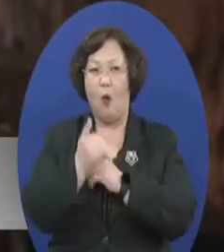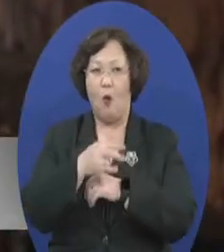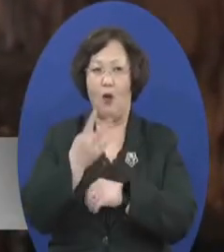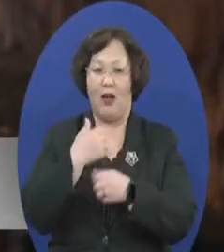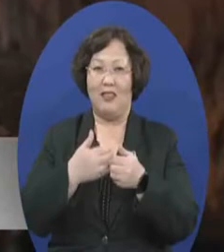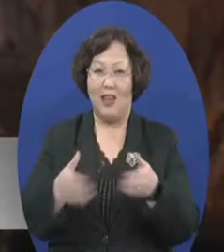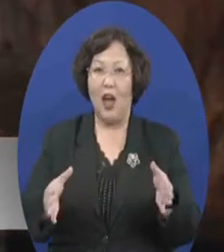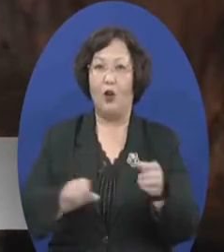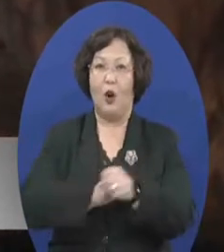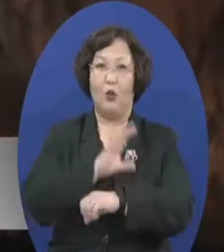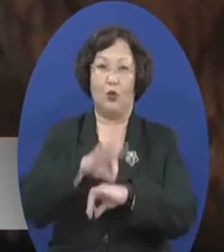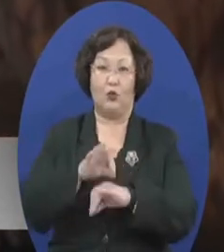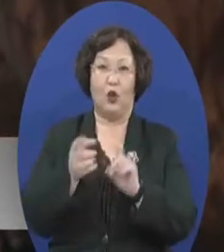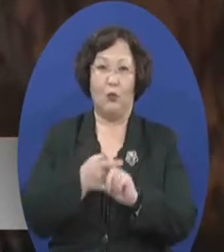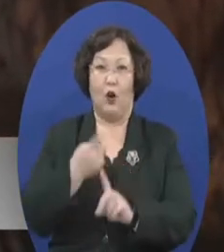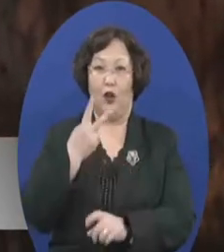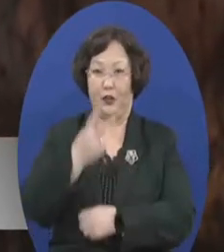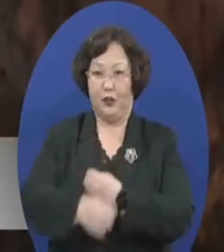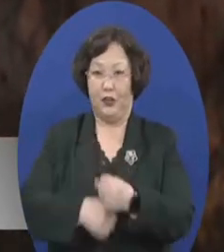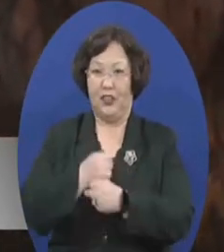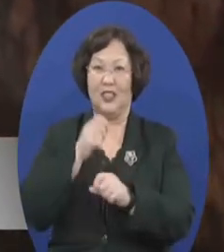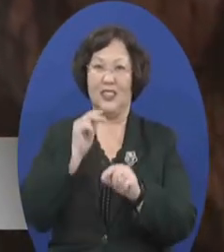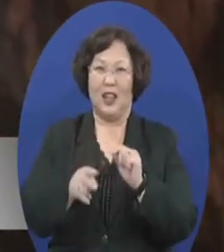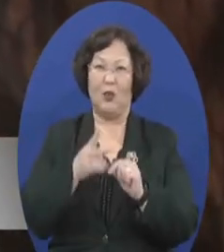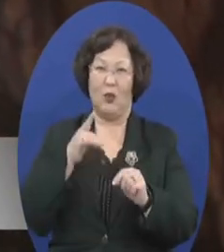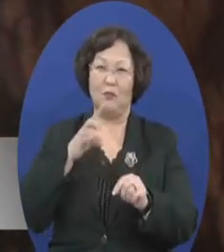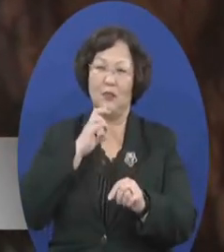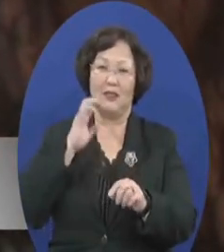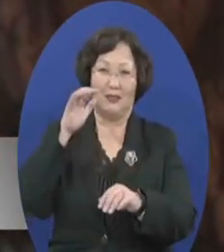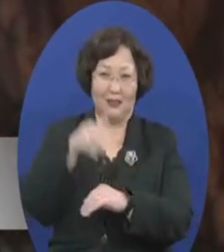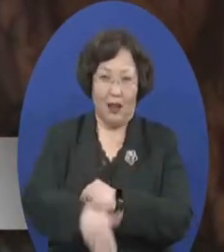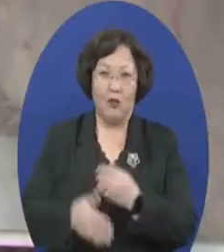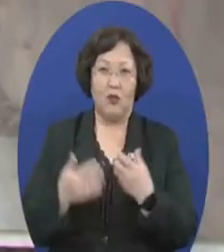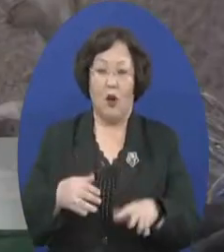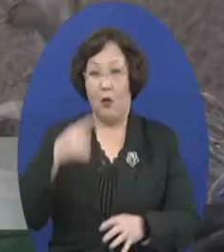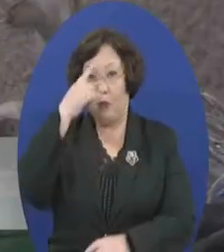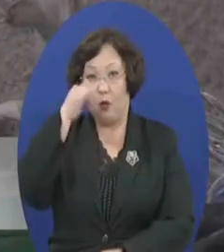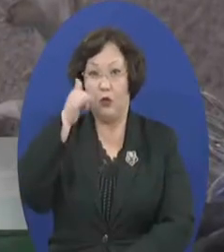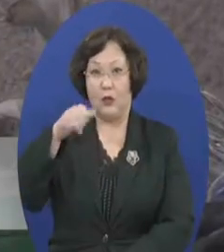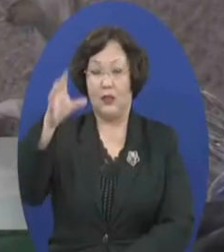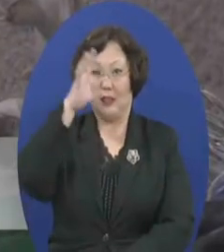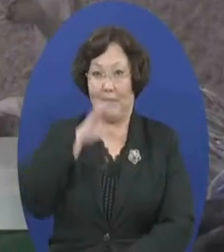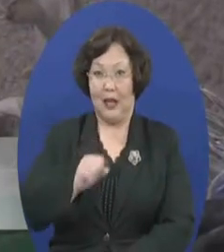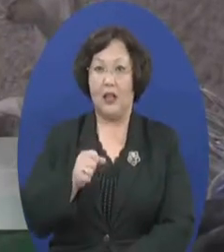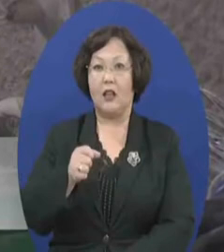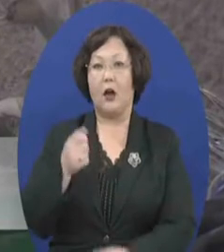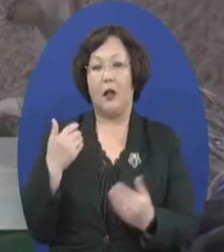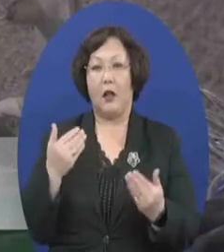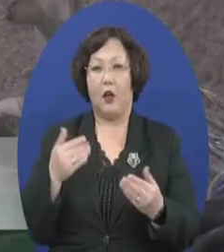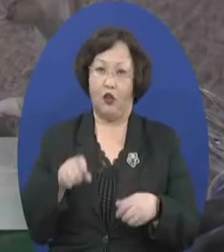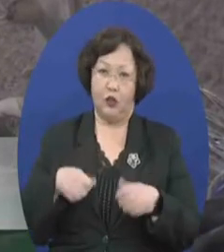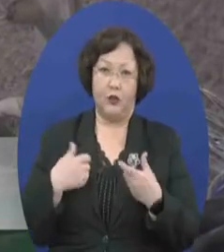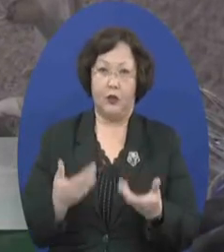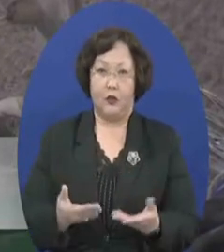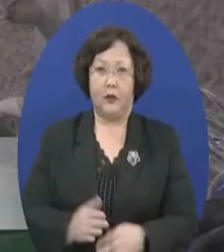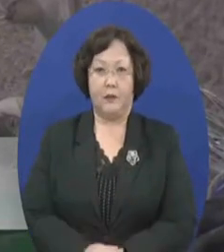2 жилийн бас хүнд сорилт байсан гэдгийг онцолж байгаа юм. За энэхүү одоо Монгол улсын ерхий сайдын яриаг та бүхэнд